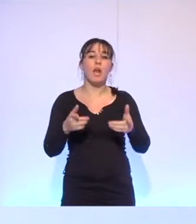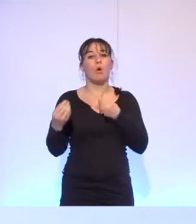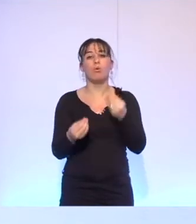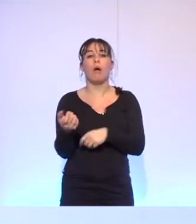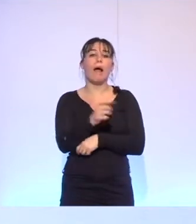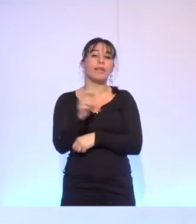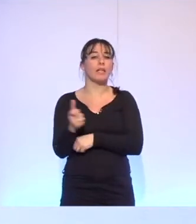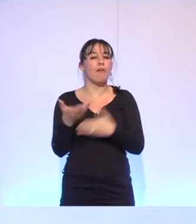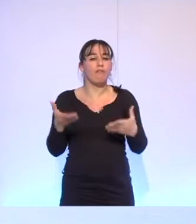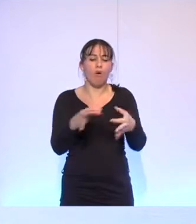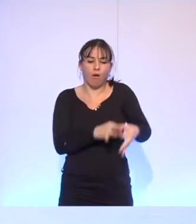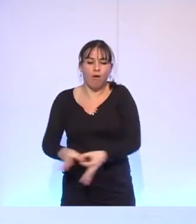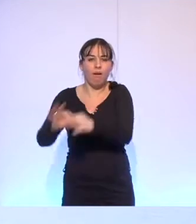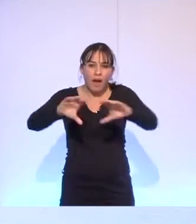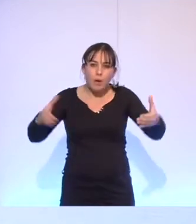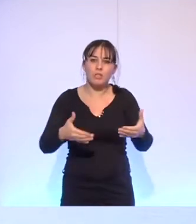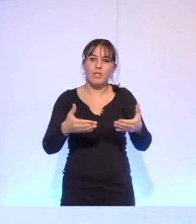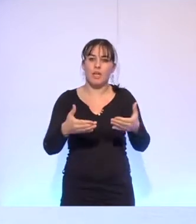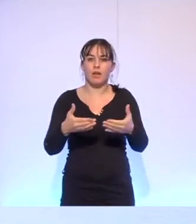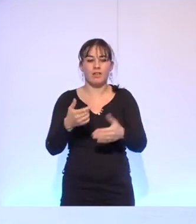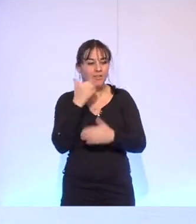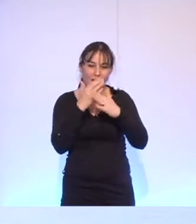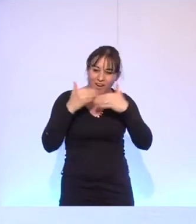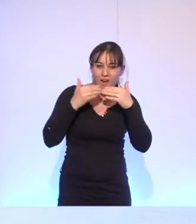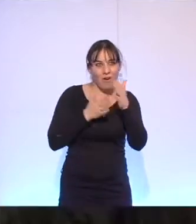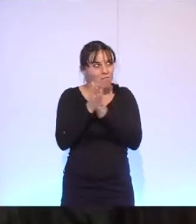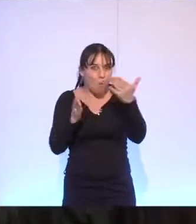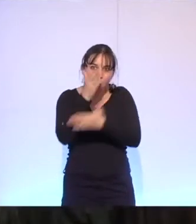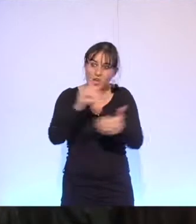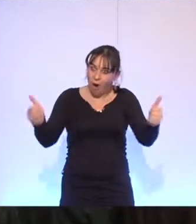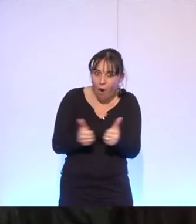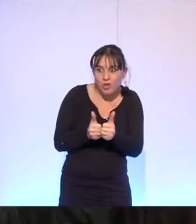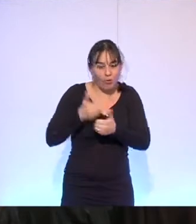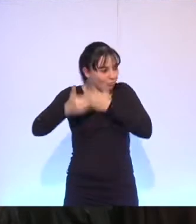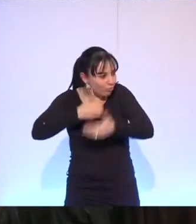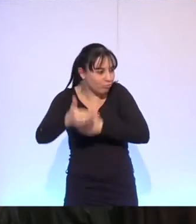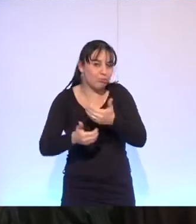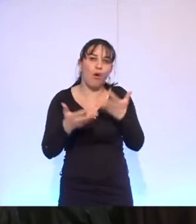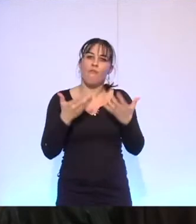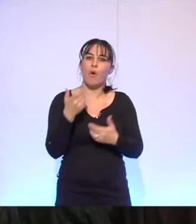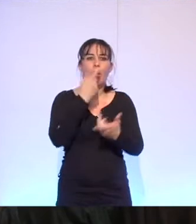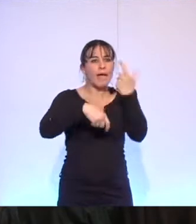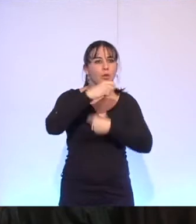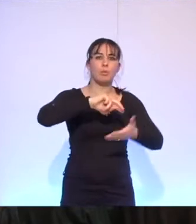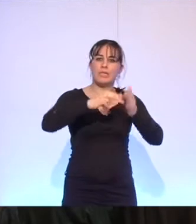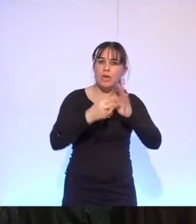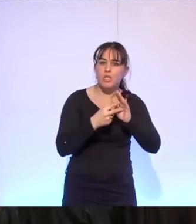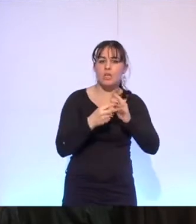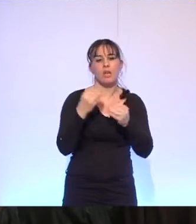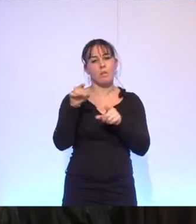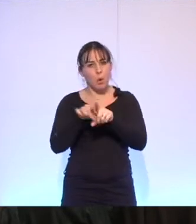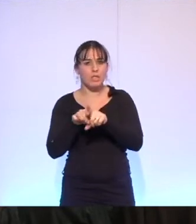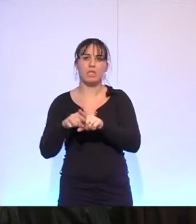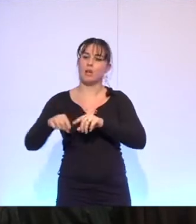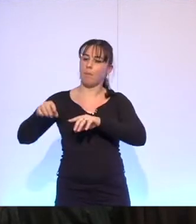voulons réconcilier les générations autour de projets concrets. Nous voulons réconcilier économie de technologie et économie de